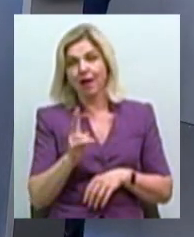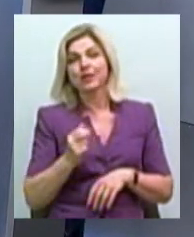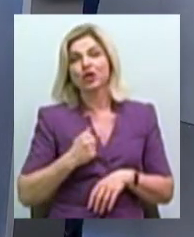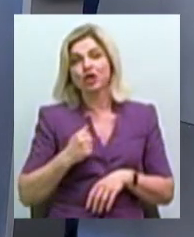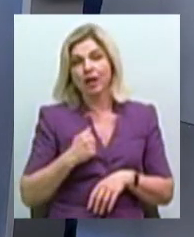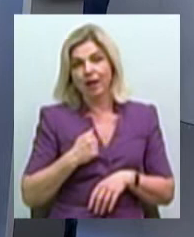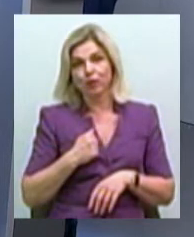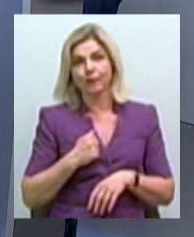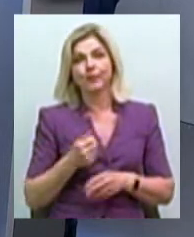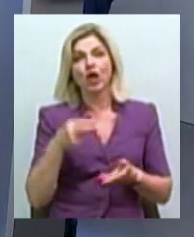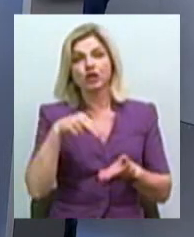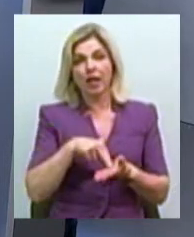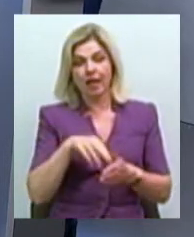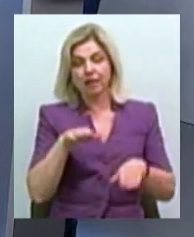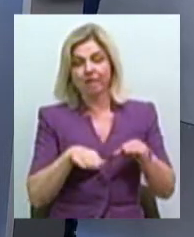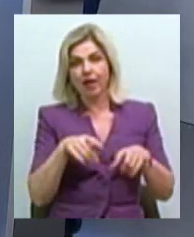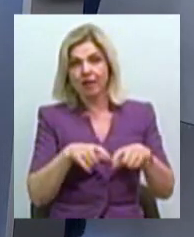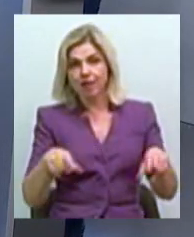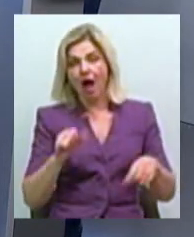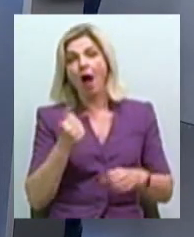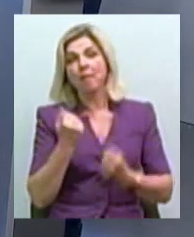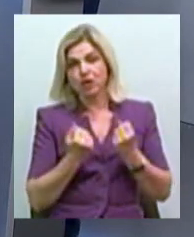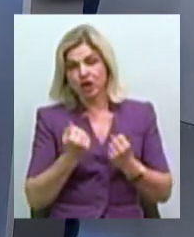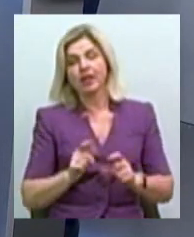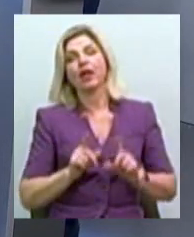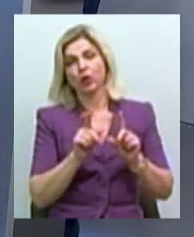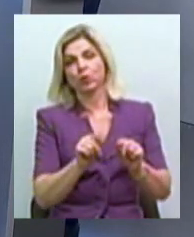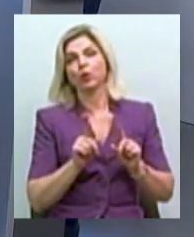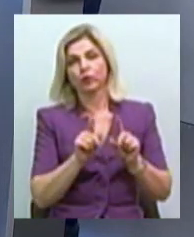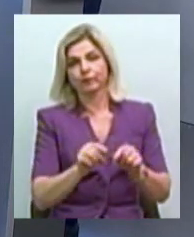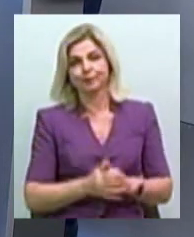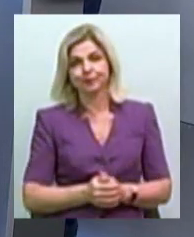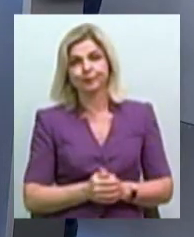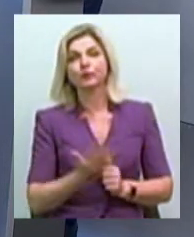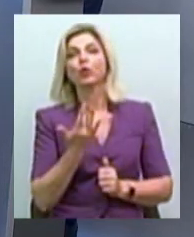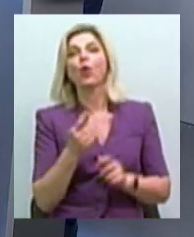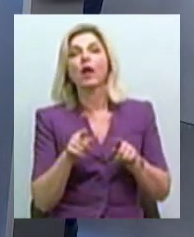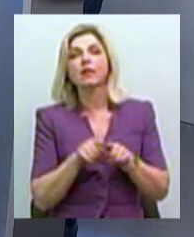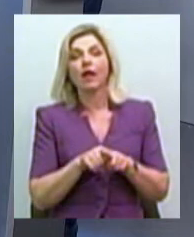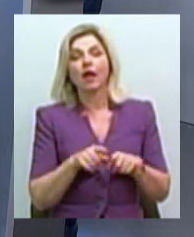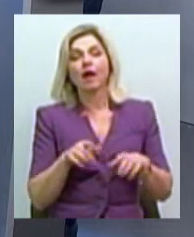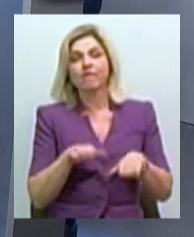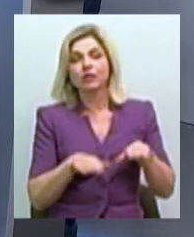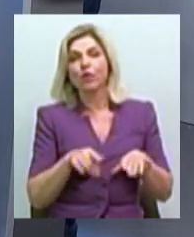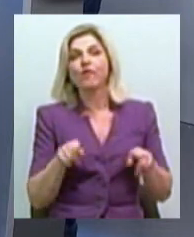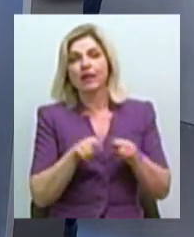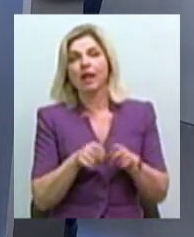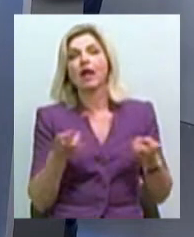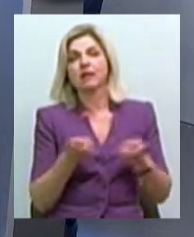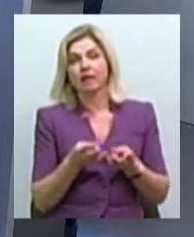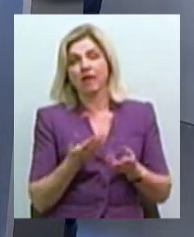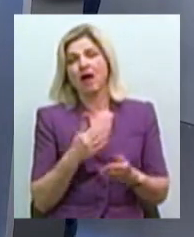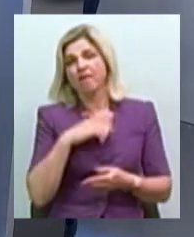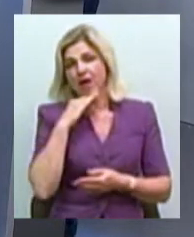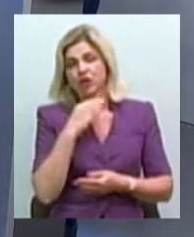к сожалению, стоит комплекс, а машины идут. Сколько таких комплексов потребно? Там достаточно